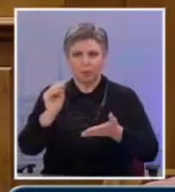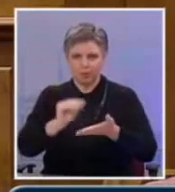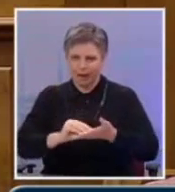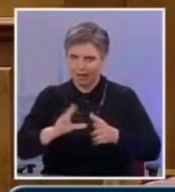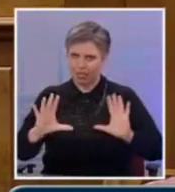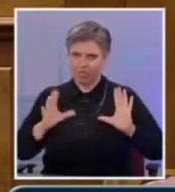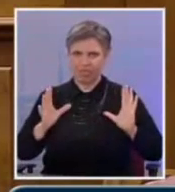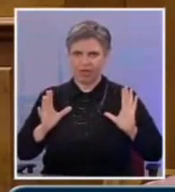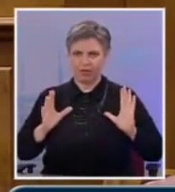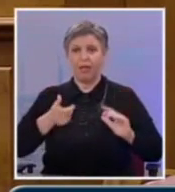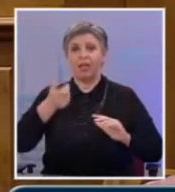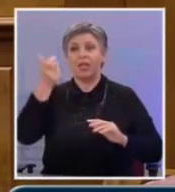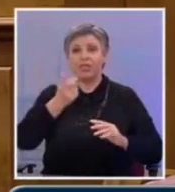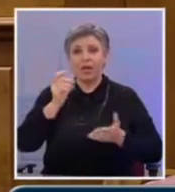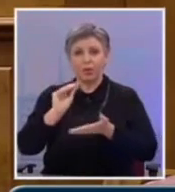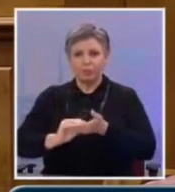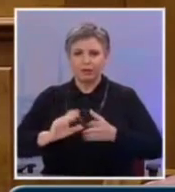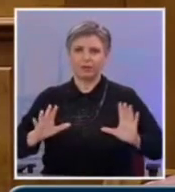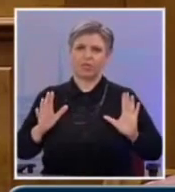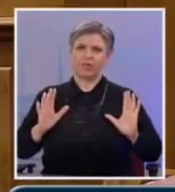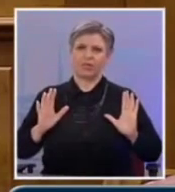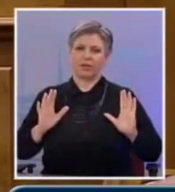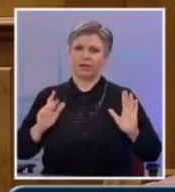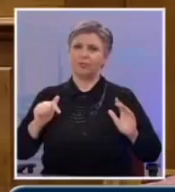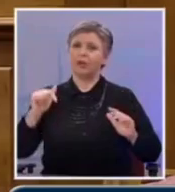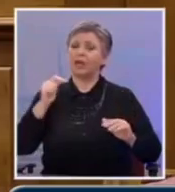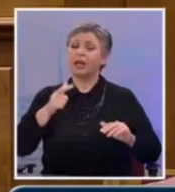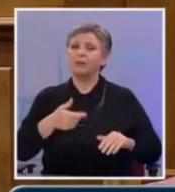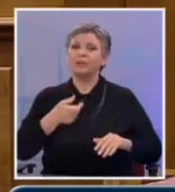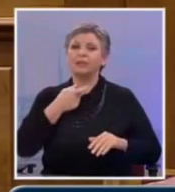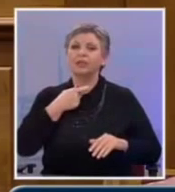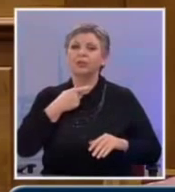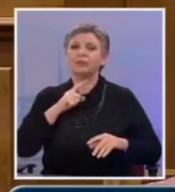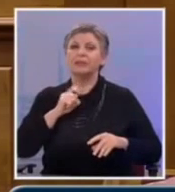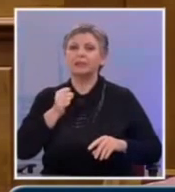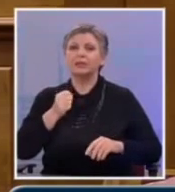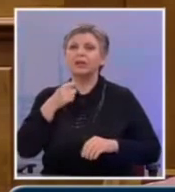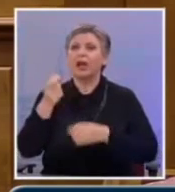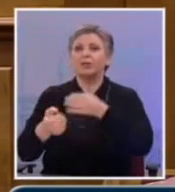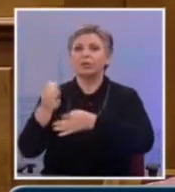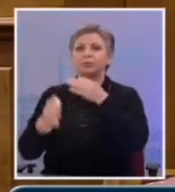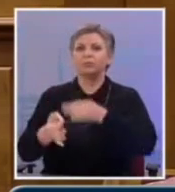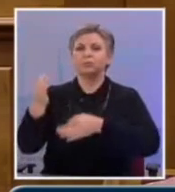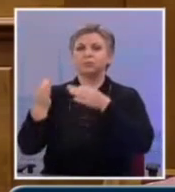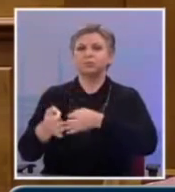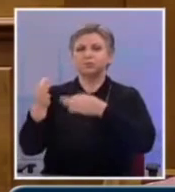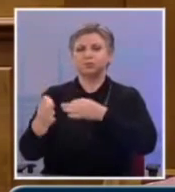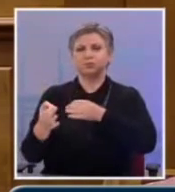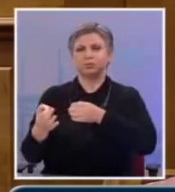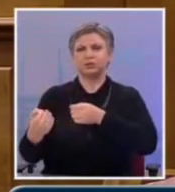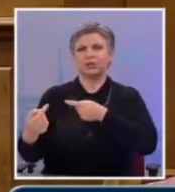δεν θέλουμε νέα δάνεια. Χρειάζεται η χώρα σκληρή διαπραγμάτευση. Μόνο μία κυβέρνηση με ισχυρή εντολή